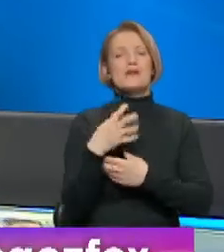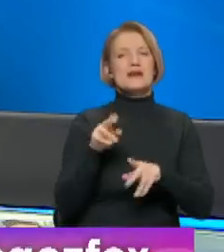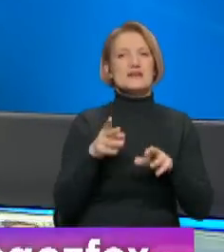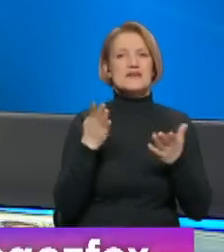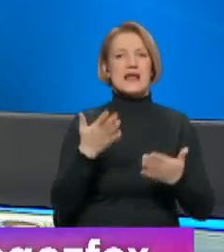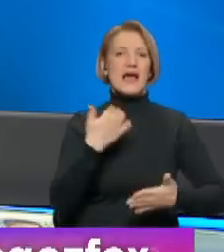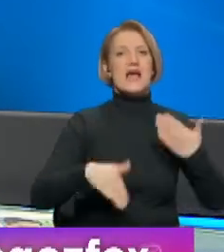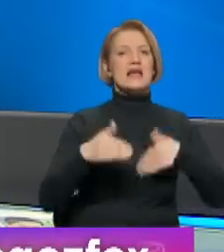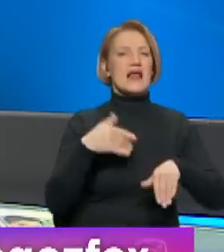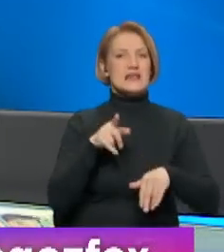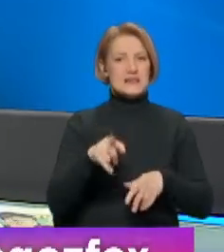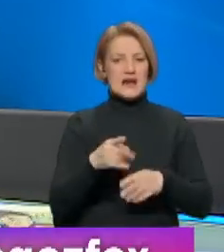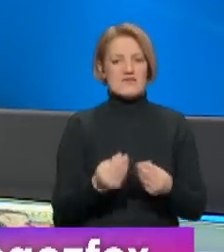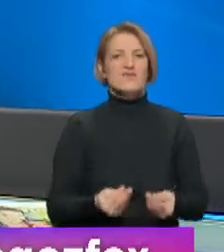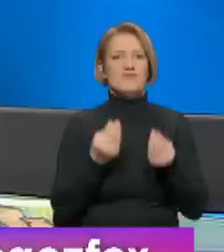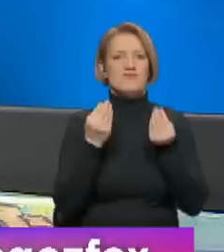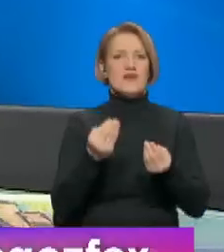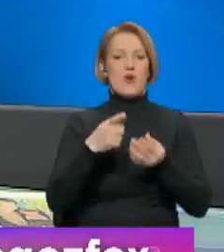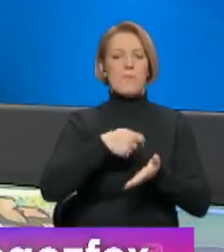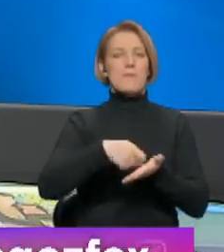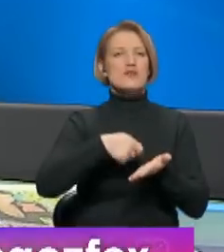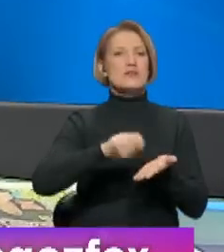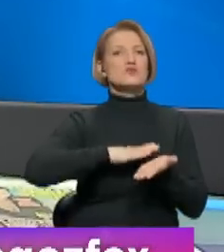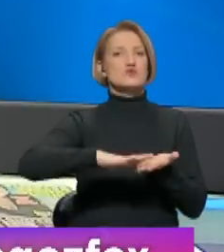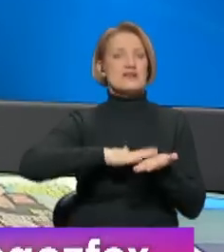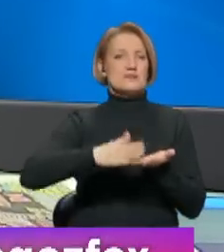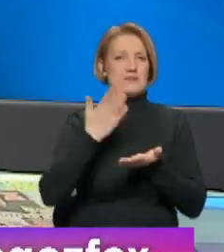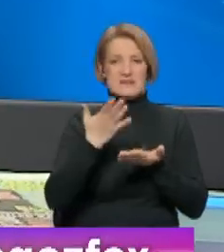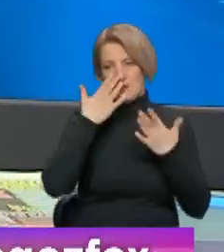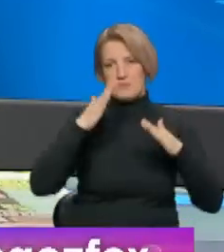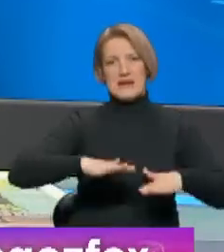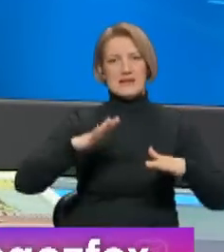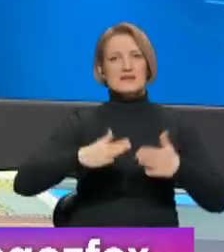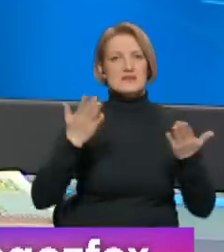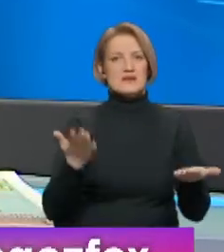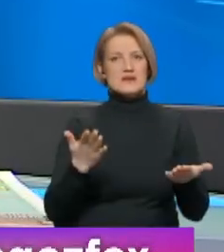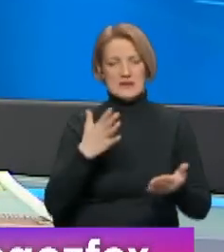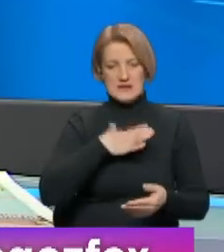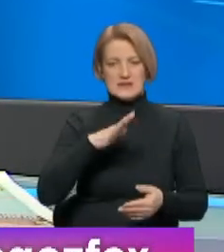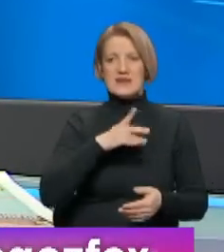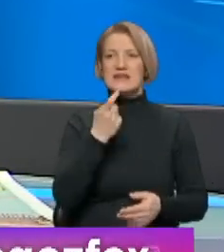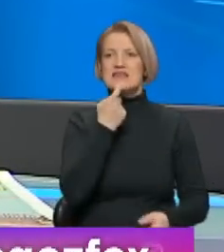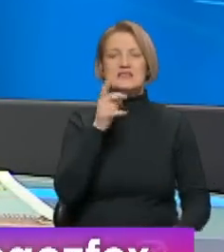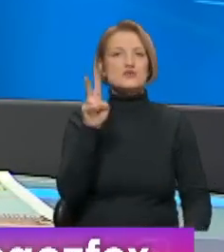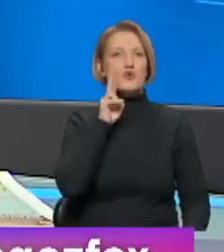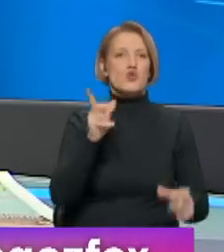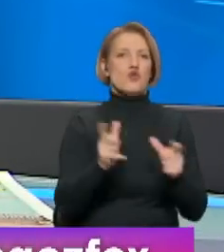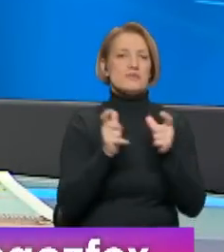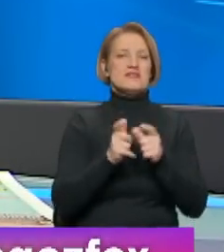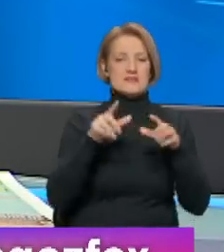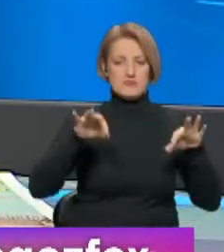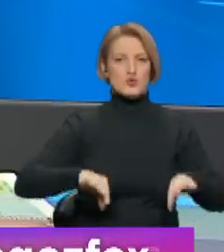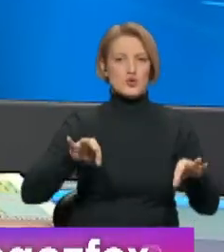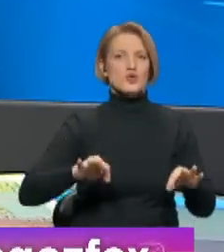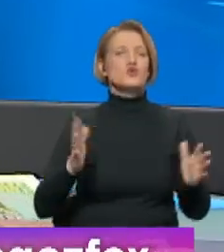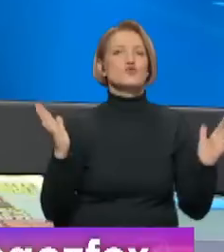azından engellilere verilen o maaşların da düzeltilmesi beklentisi isterseniz Yılın son kabinesi bugün